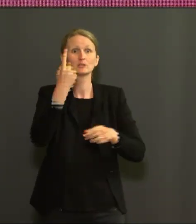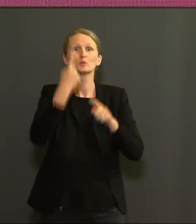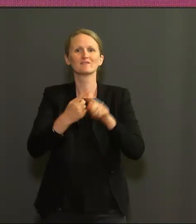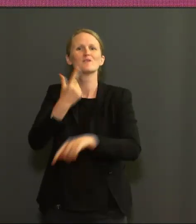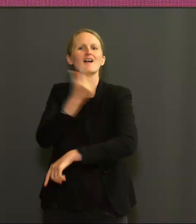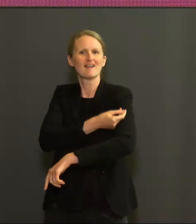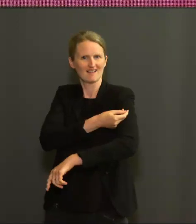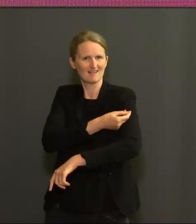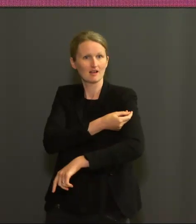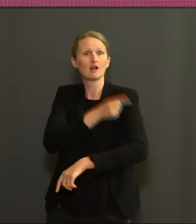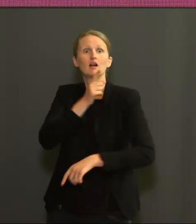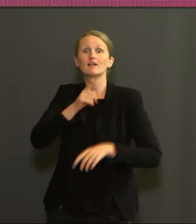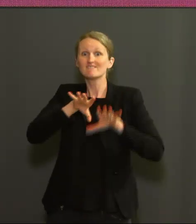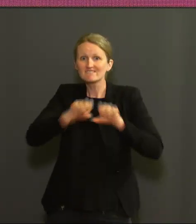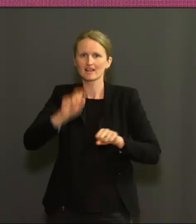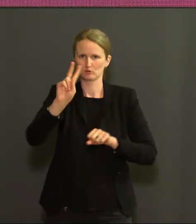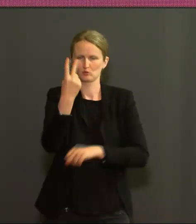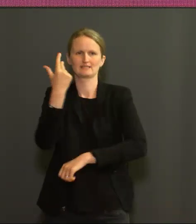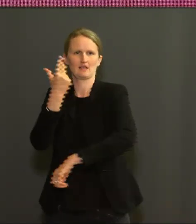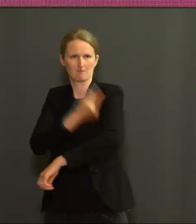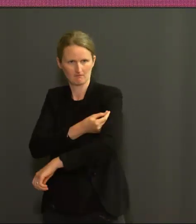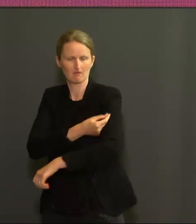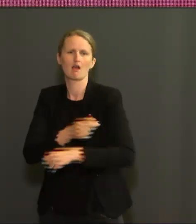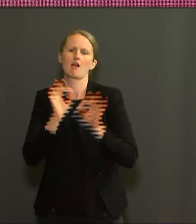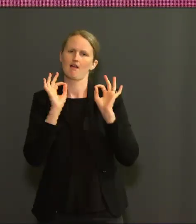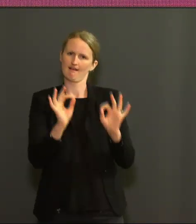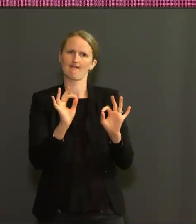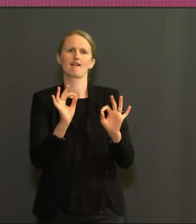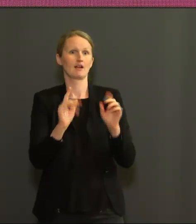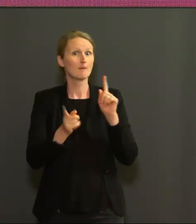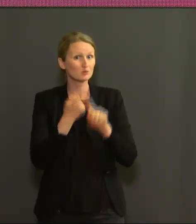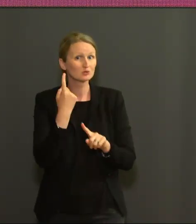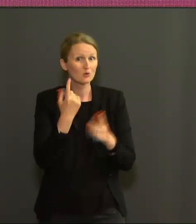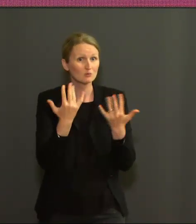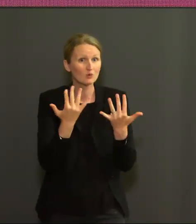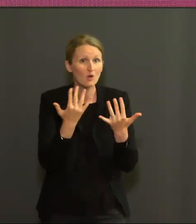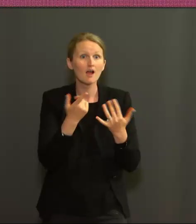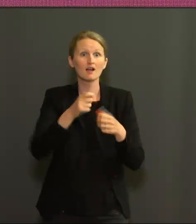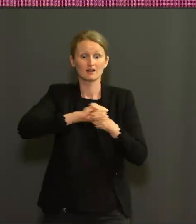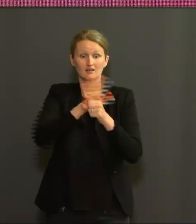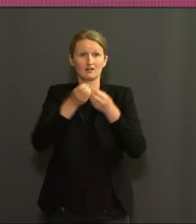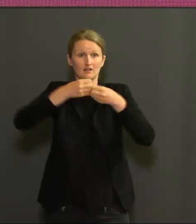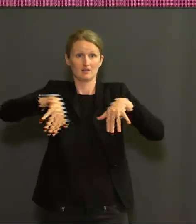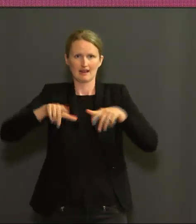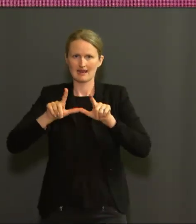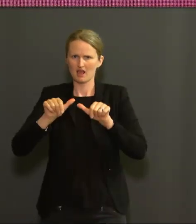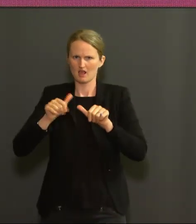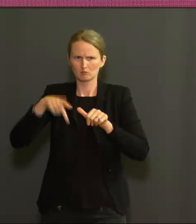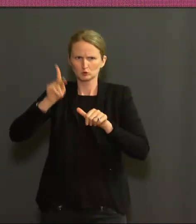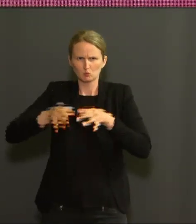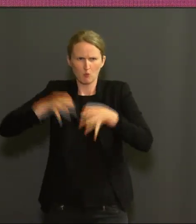À l'heure où les variants se montrent plus virulents, il n'est pas de meilleure protection qu'une vaccination complète.